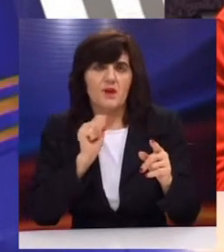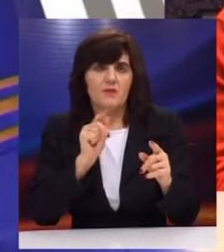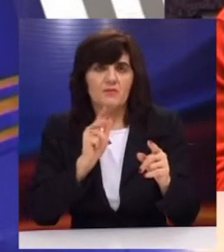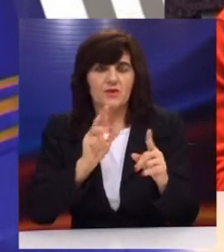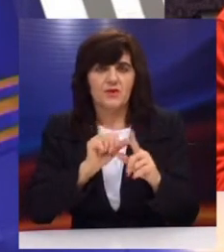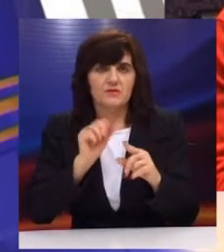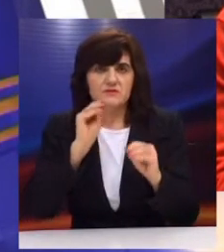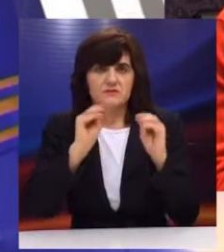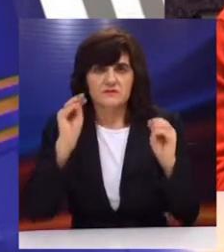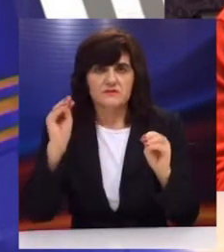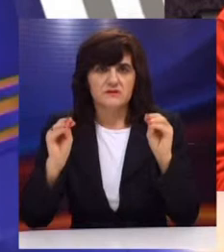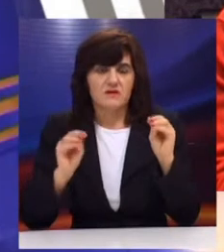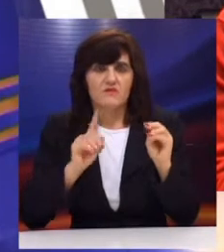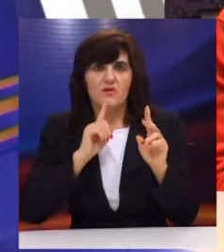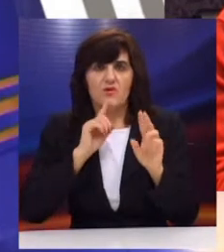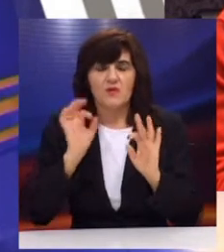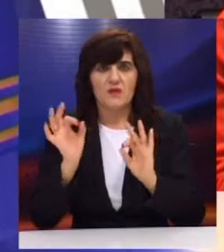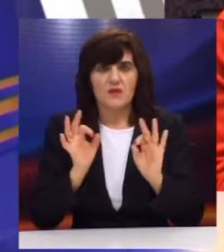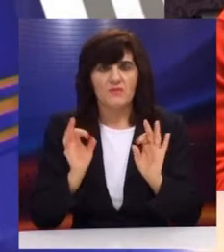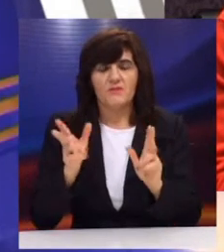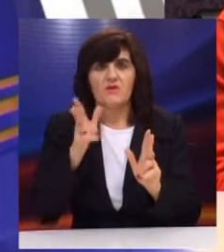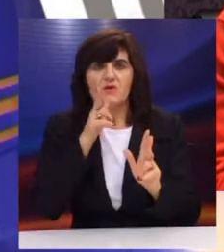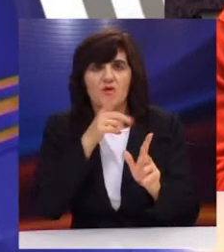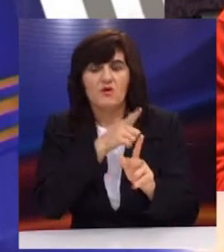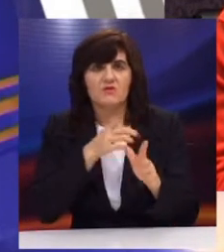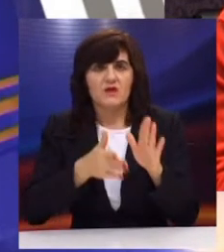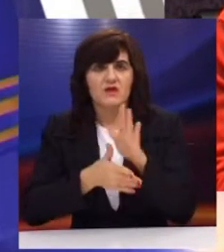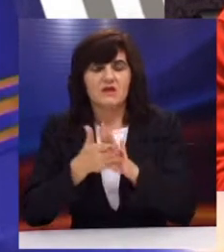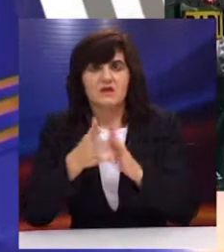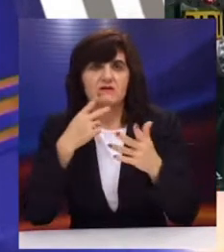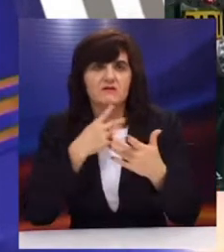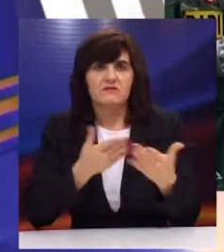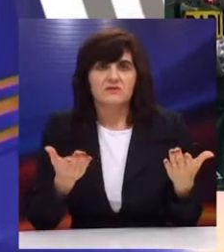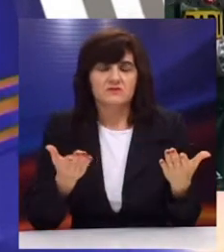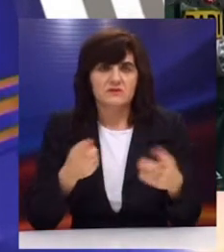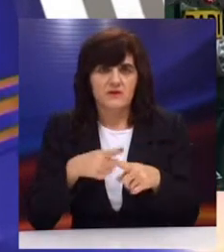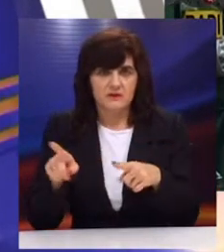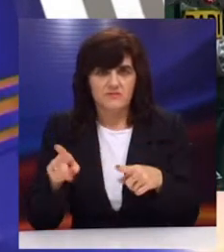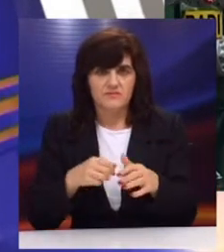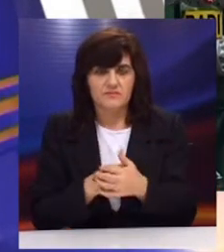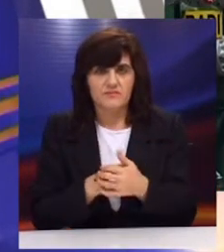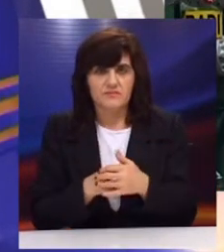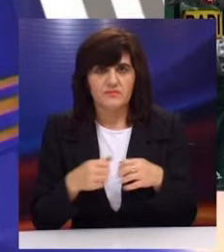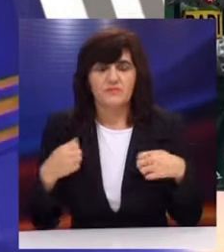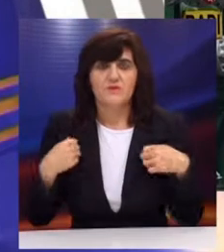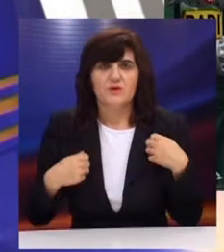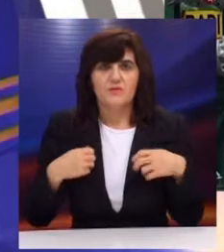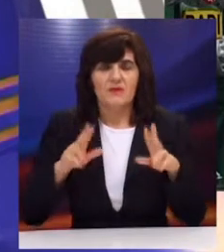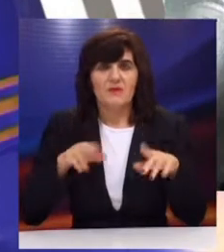broju. Imamo 2 ekipe koje su spremne za intervenciju i oni se nalaze na terenu. Subotička toplana